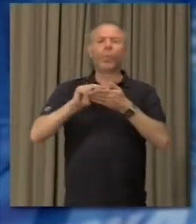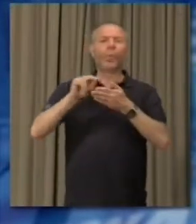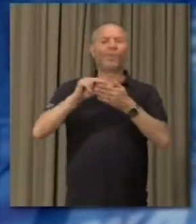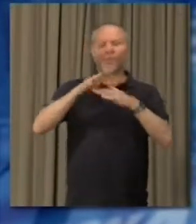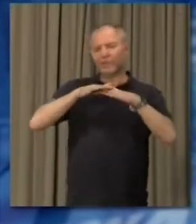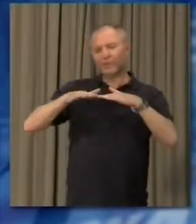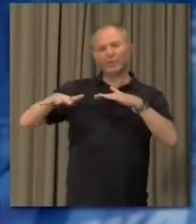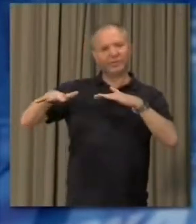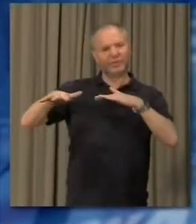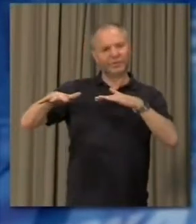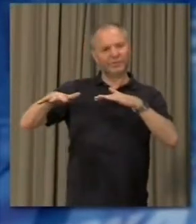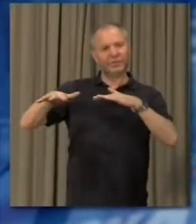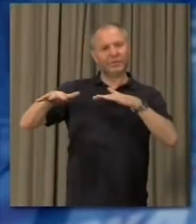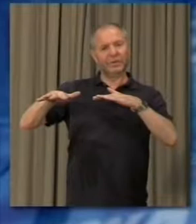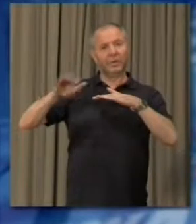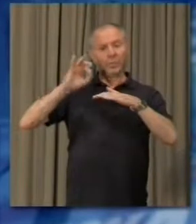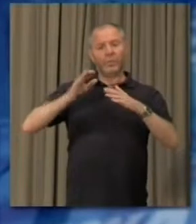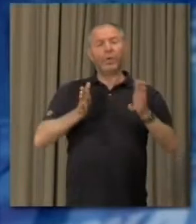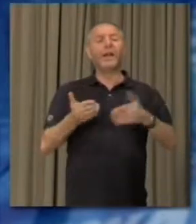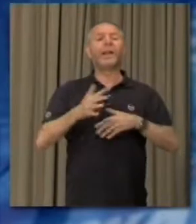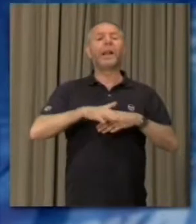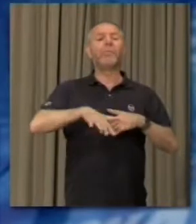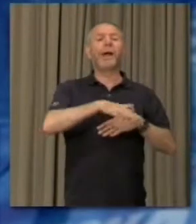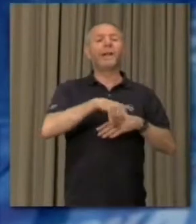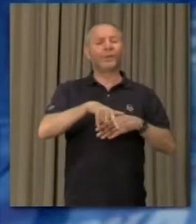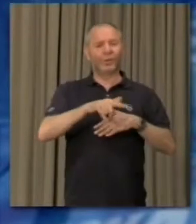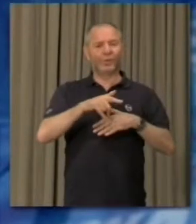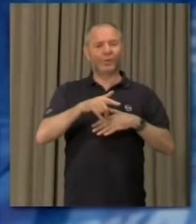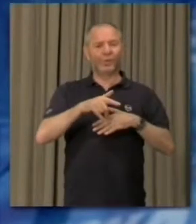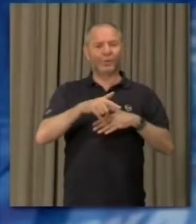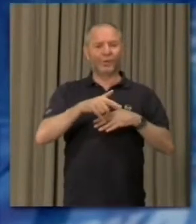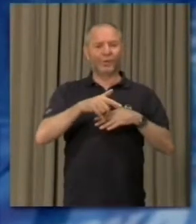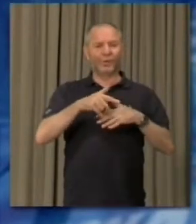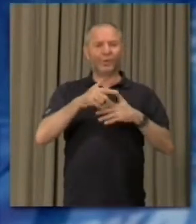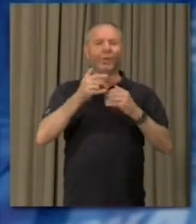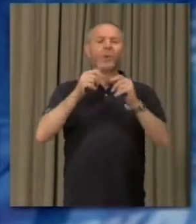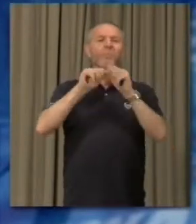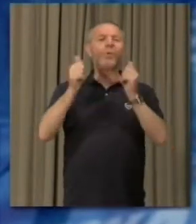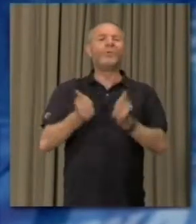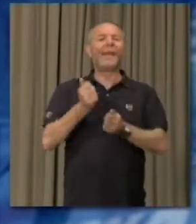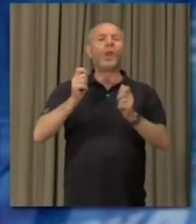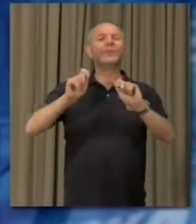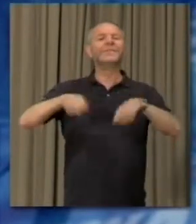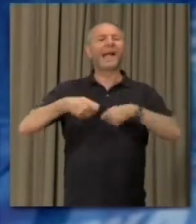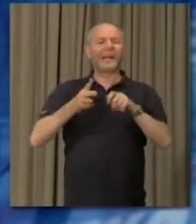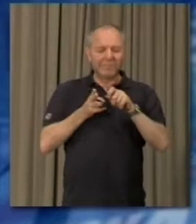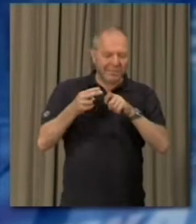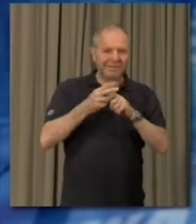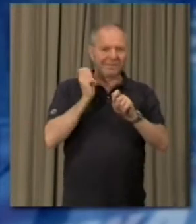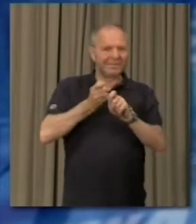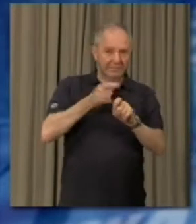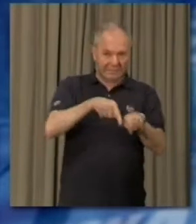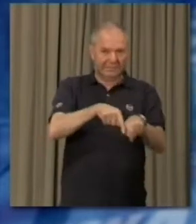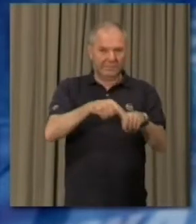che è soprastante il reparto dove vengono formate, dove vengono tagliati i modelli, diciamo, delle